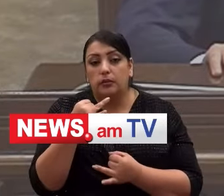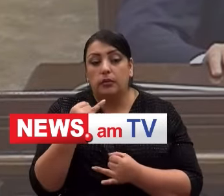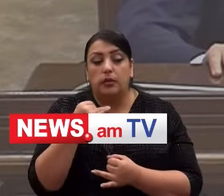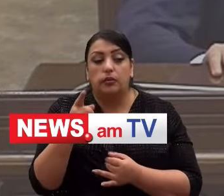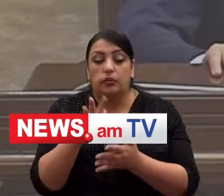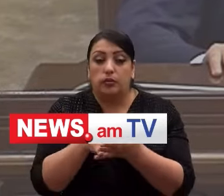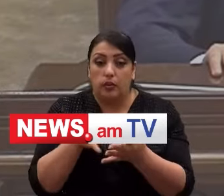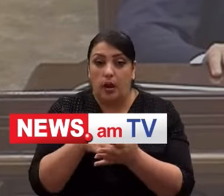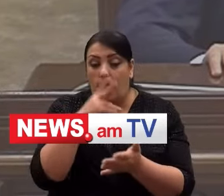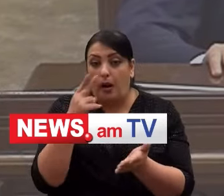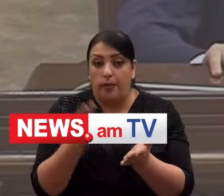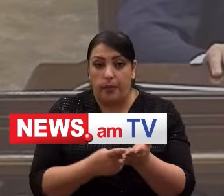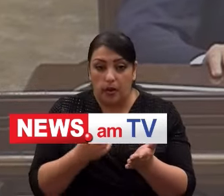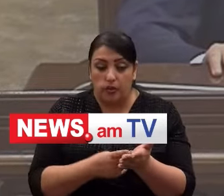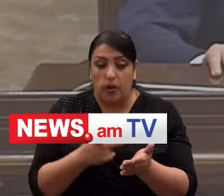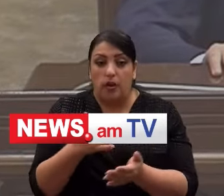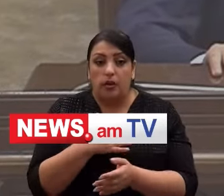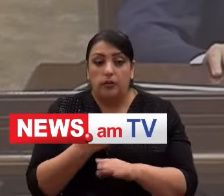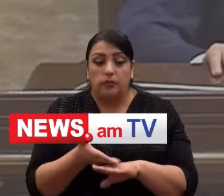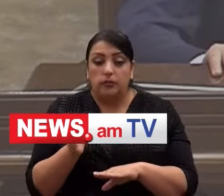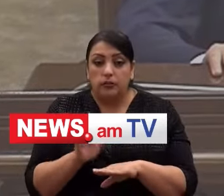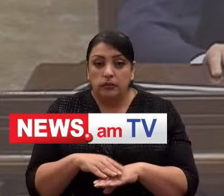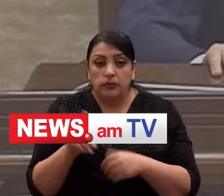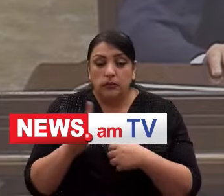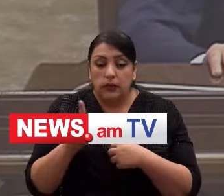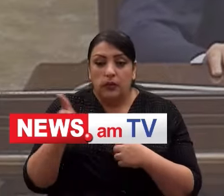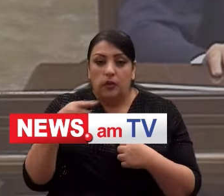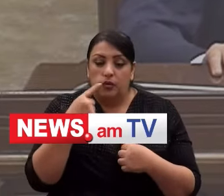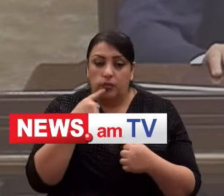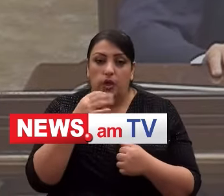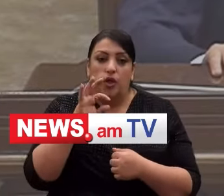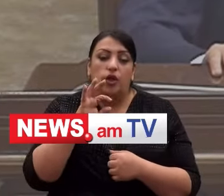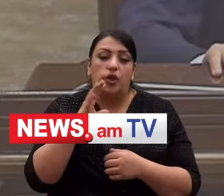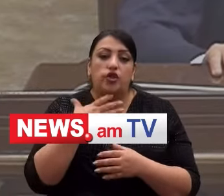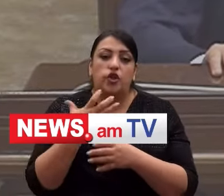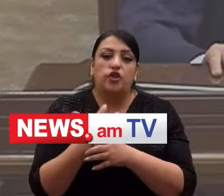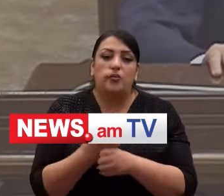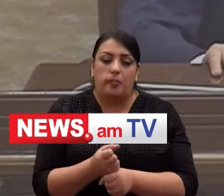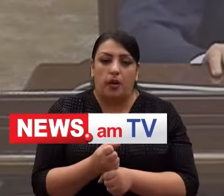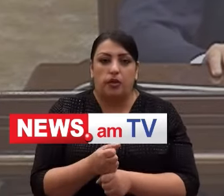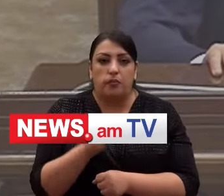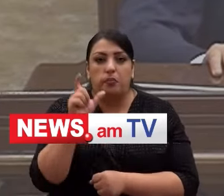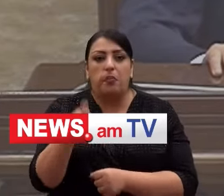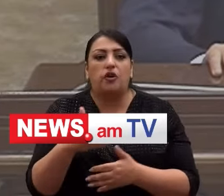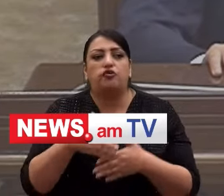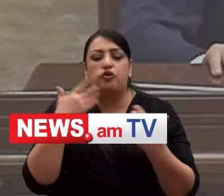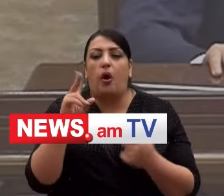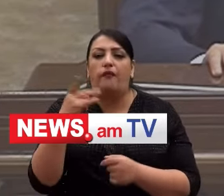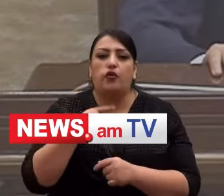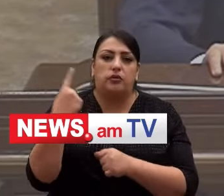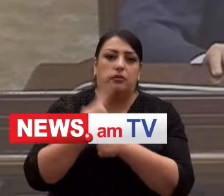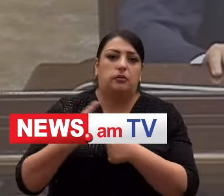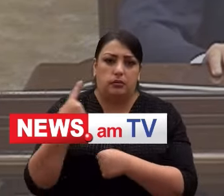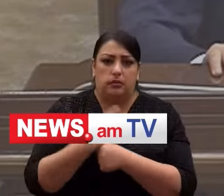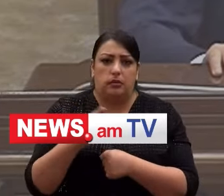լրիվ ապացուցում եք այն իմունագստությունը, որ դուք ասեք որպես ճշմարիտ միջոց եք օգտագործում։ Ինչ հաշտակում չկա մեկը, որ դիտողություն անի։ Ձեր